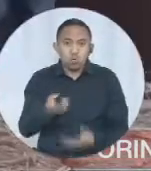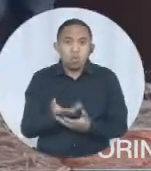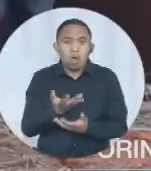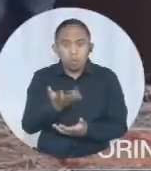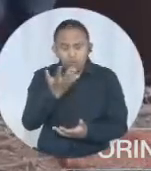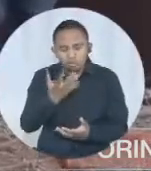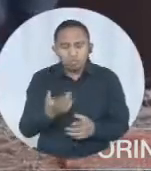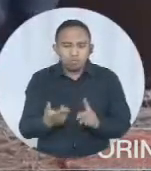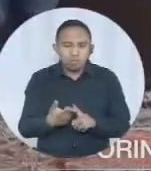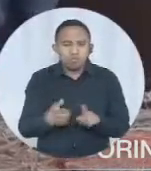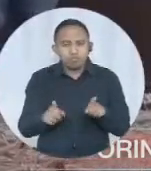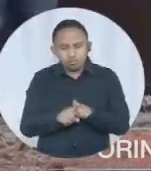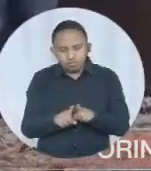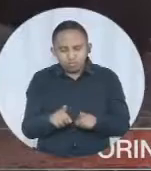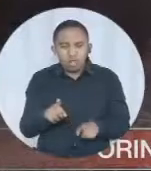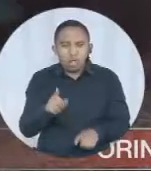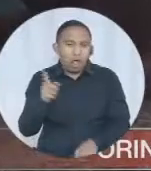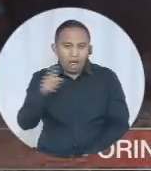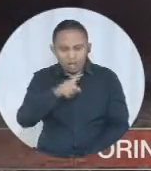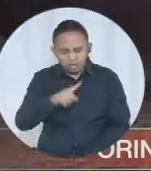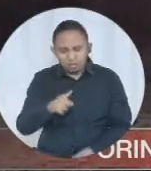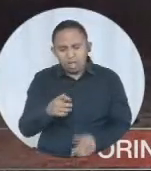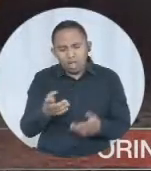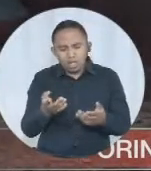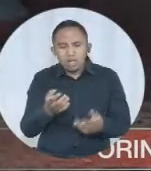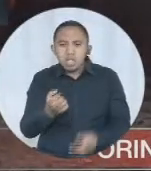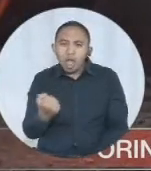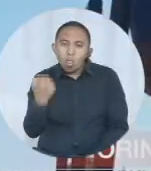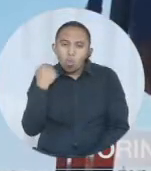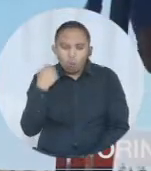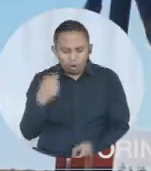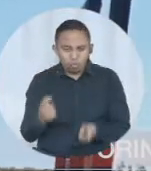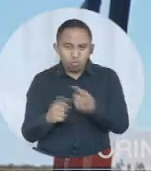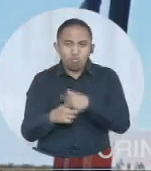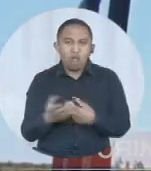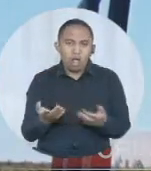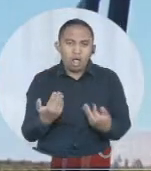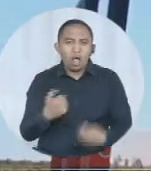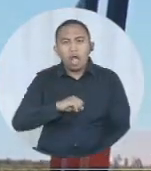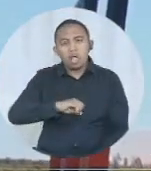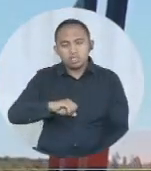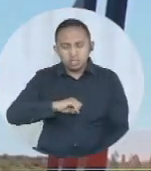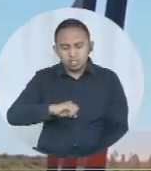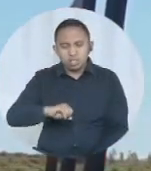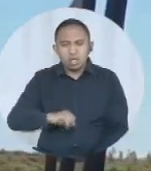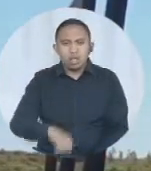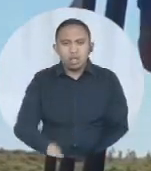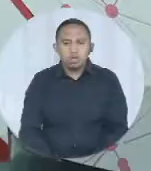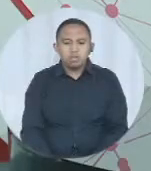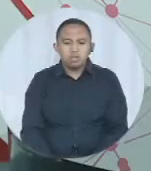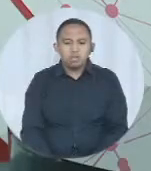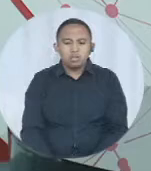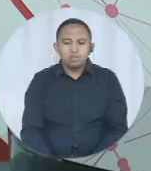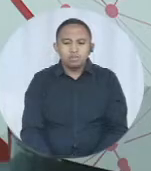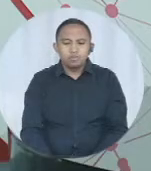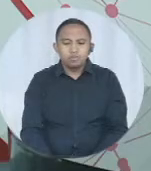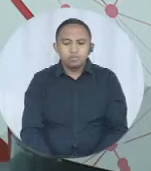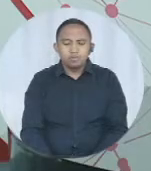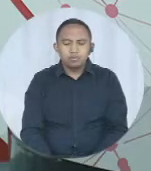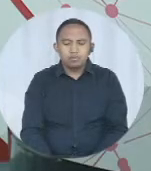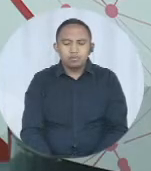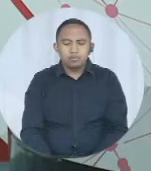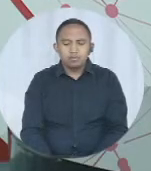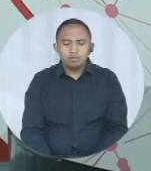fa anome asa ho an'ny tsianasa indrindra ireo tanora ty fotiny ny fiodina ny orinasa toy izao.